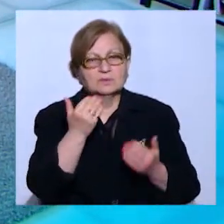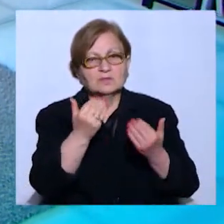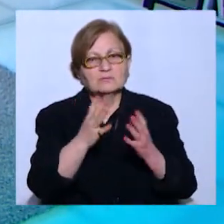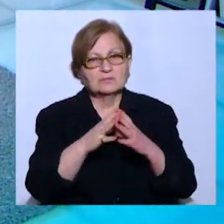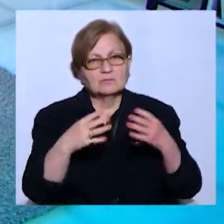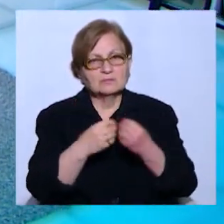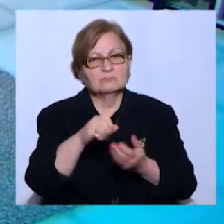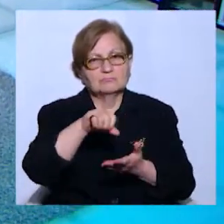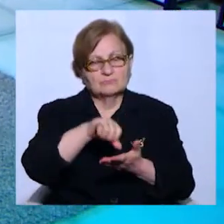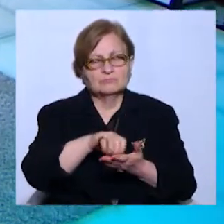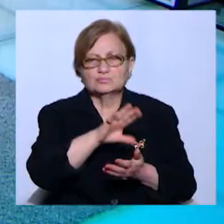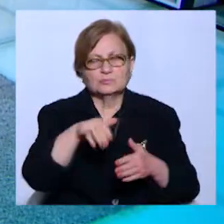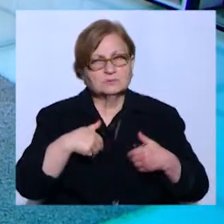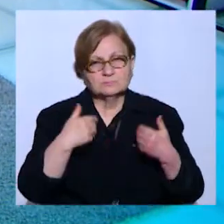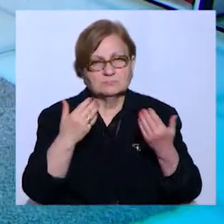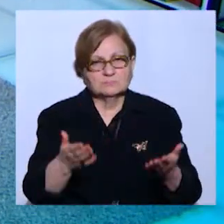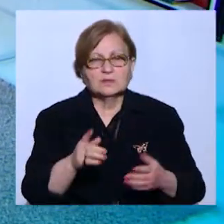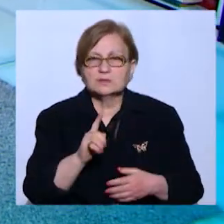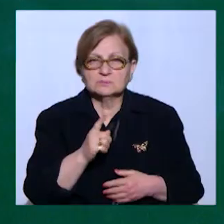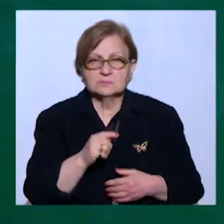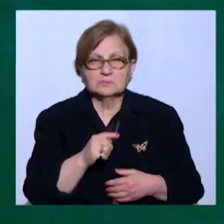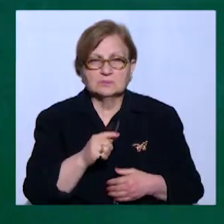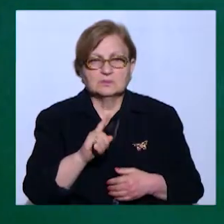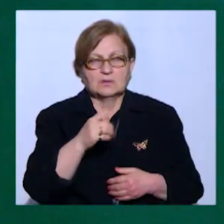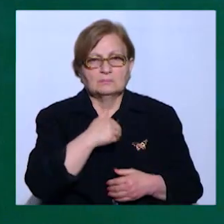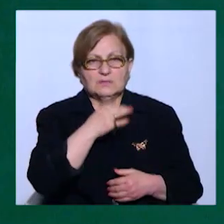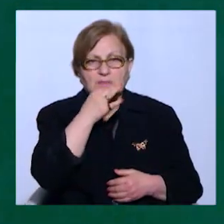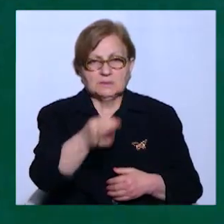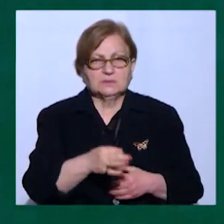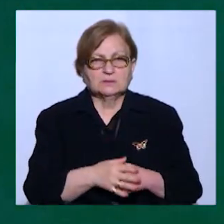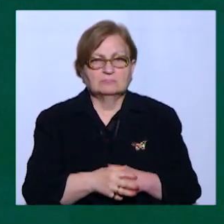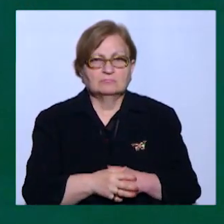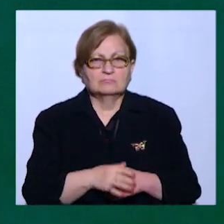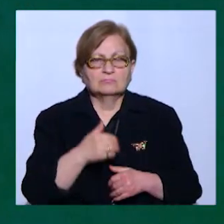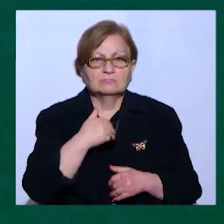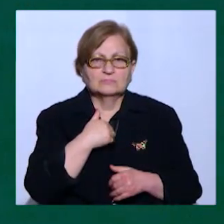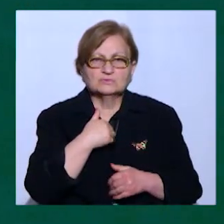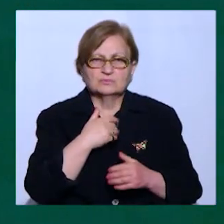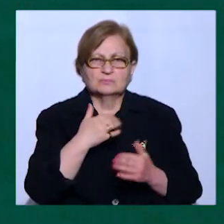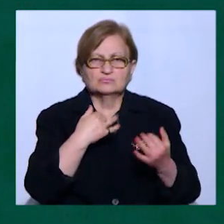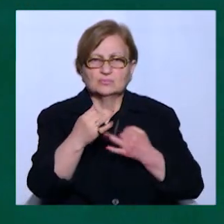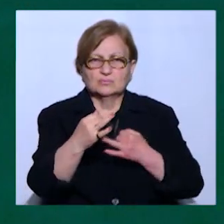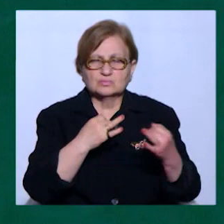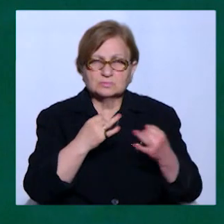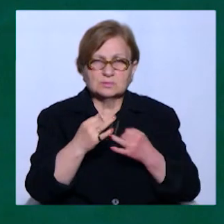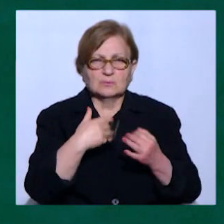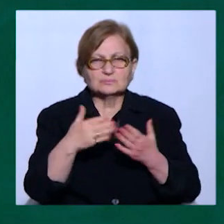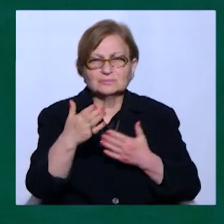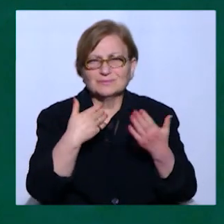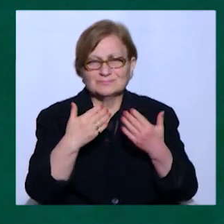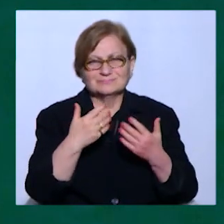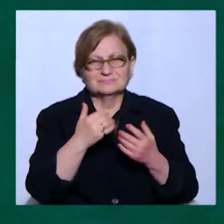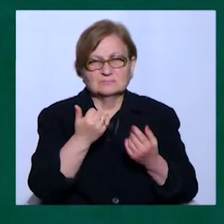ყველა წევრს მივესალმები. რატომ? და რა მინდა გითხრათ? რადგან ჩვენი ურთიერთობა უკვე